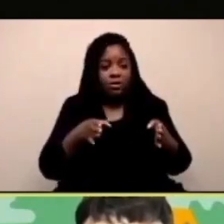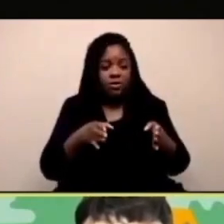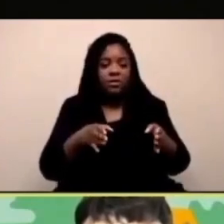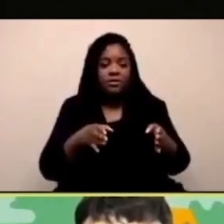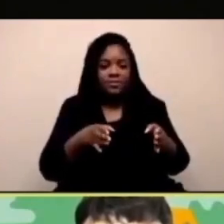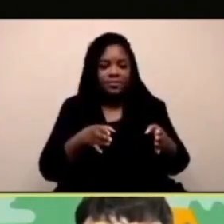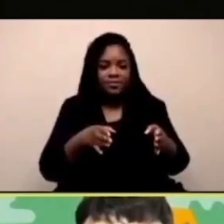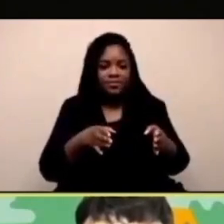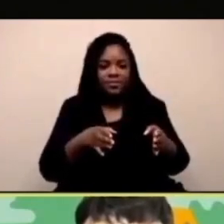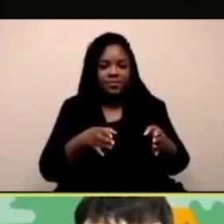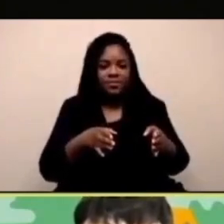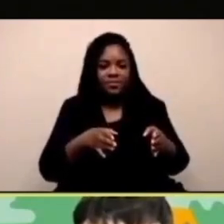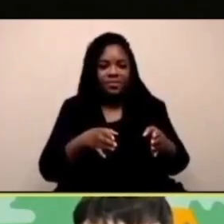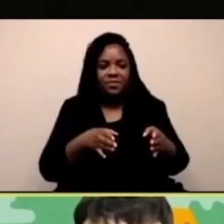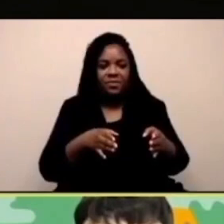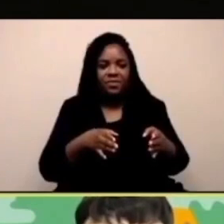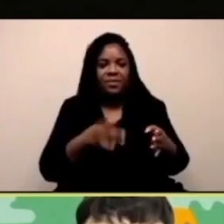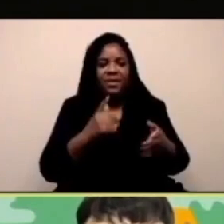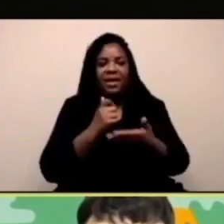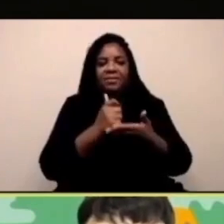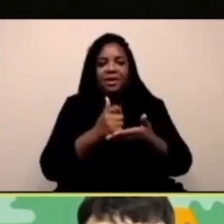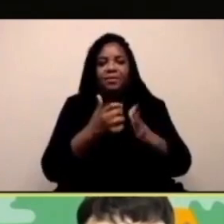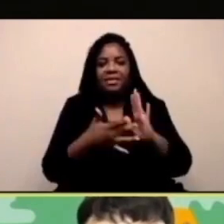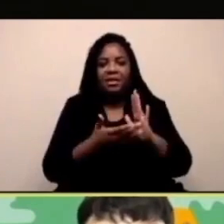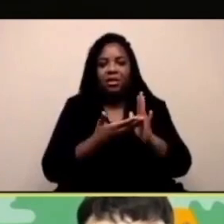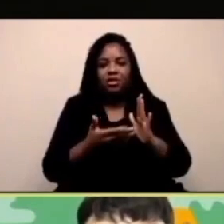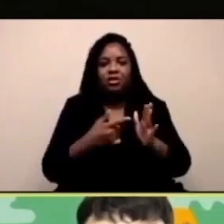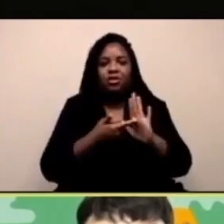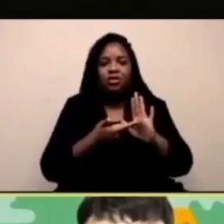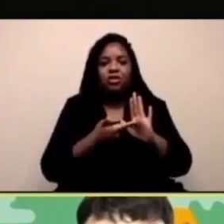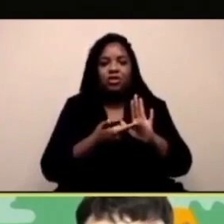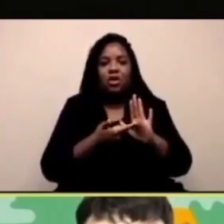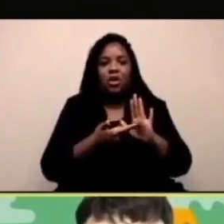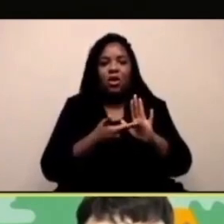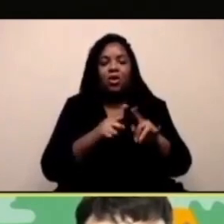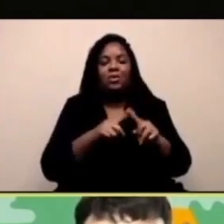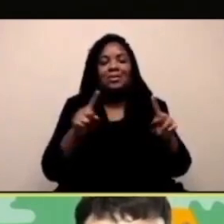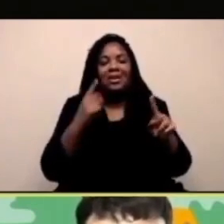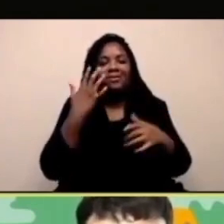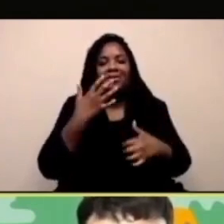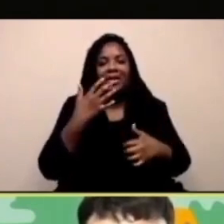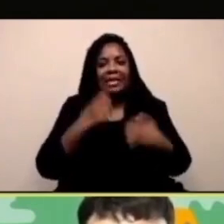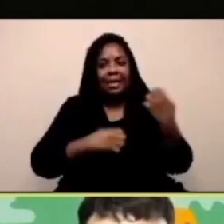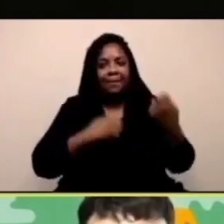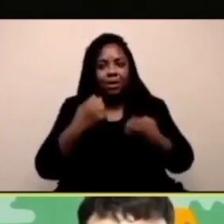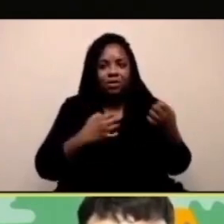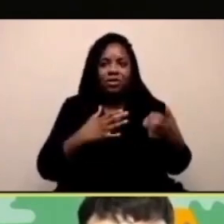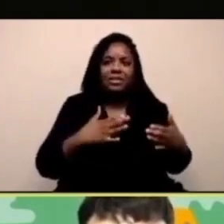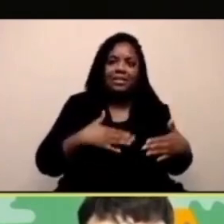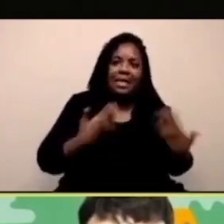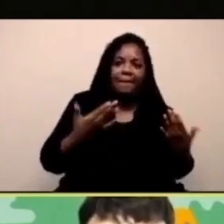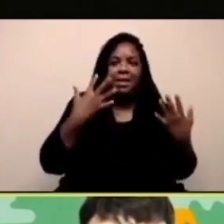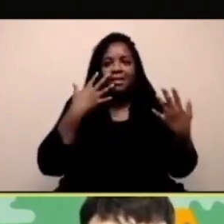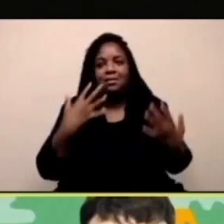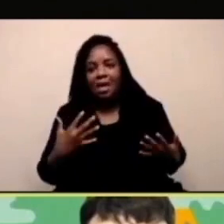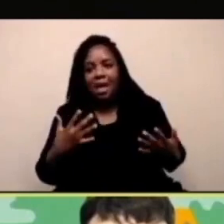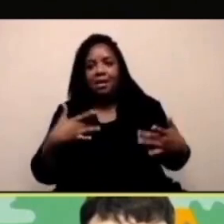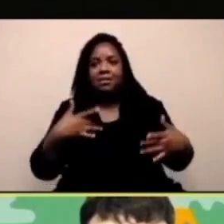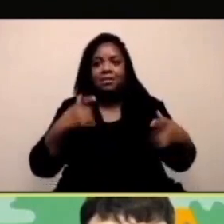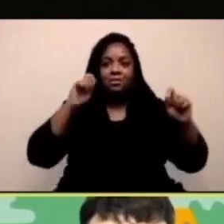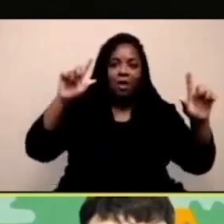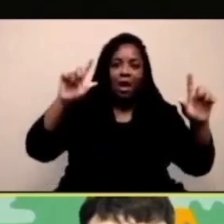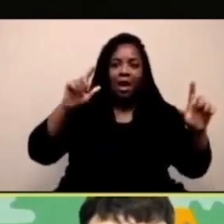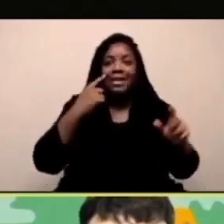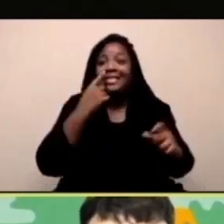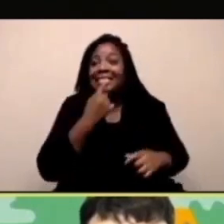やはりこれはと今のはと状況に見合ったものでしょうでこちらの事例で